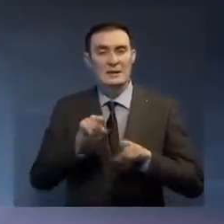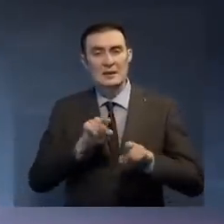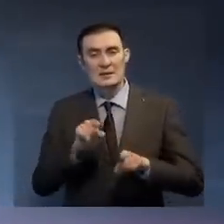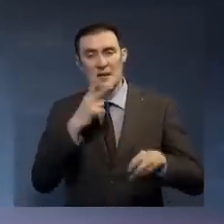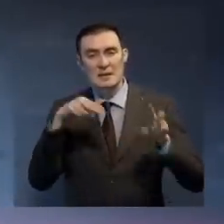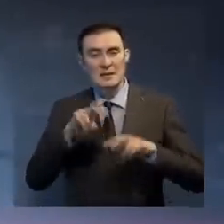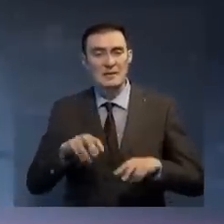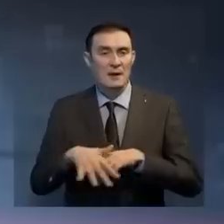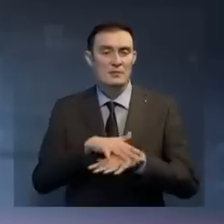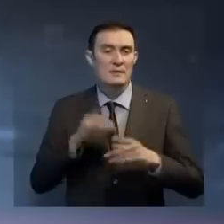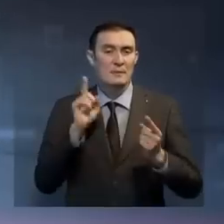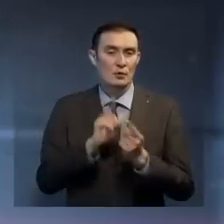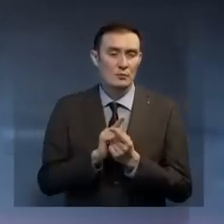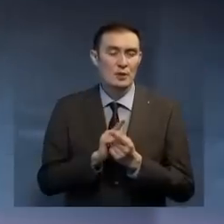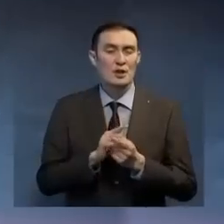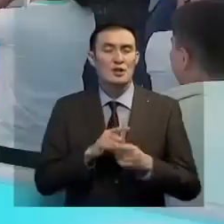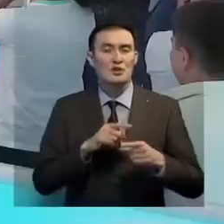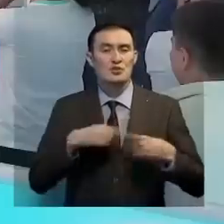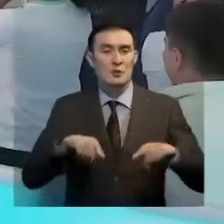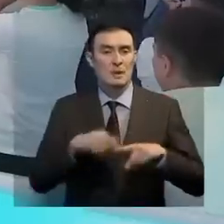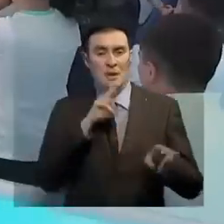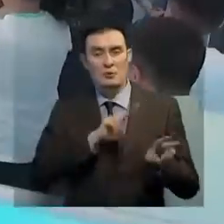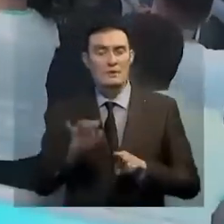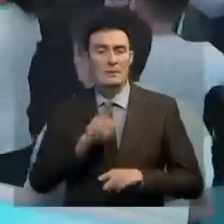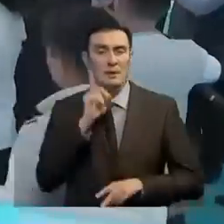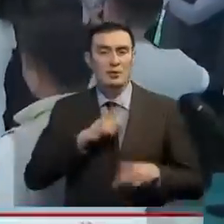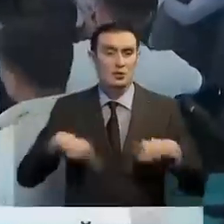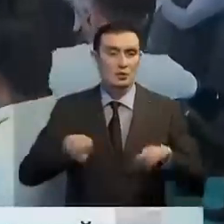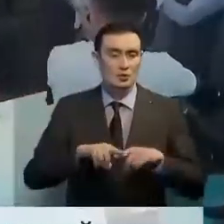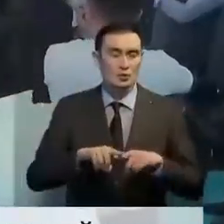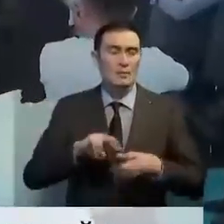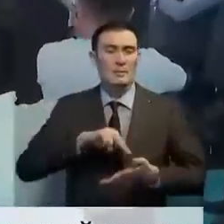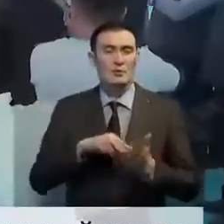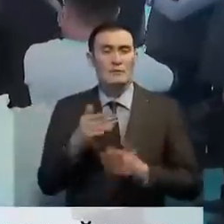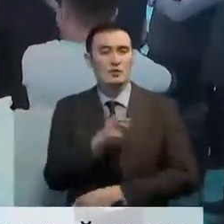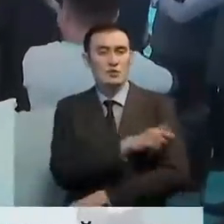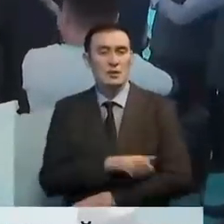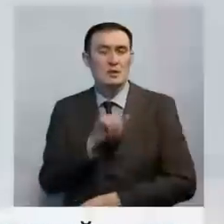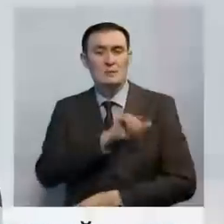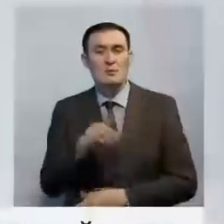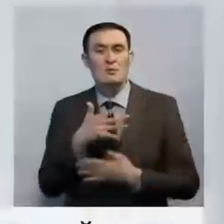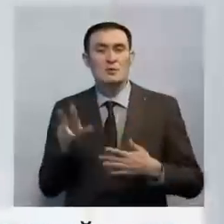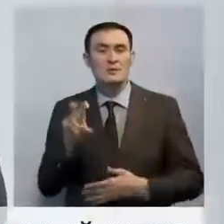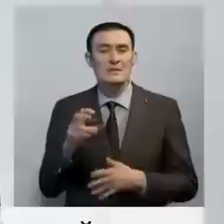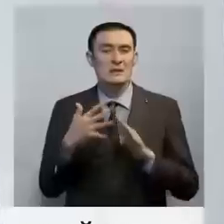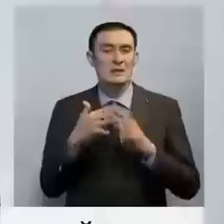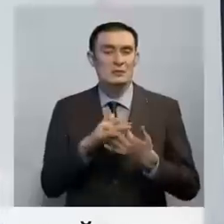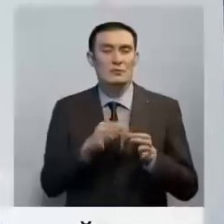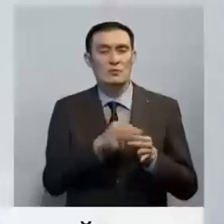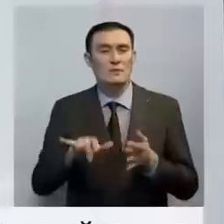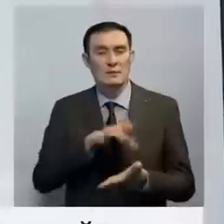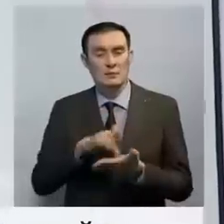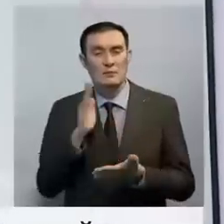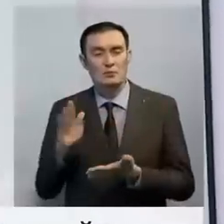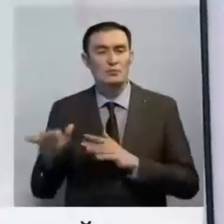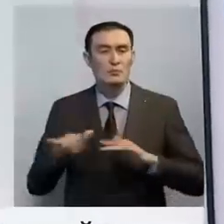аналитики, общественной приемной, штаба наблюдателей и молодежной зоны. Планируется, что его члены посетят более 200 населенных пунктов страны и